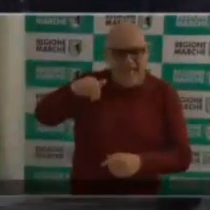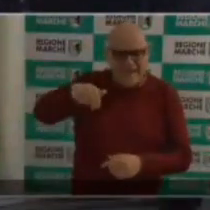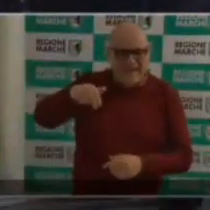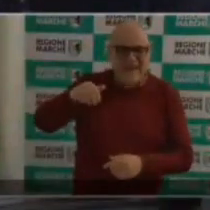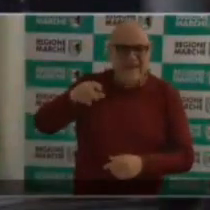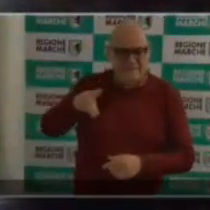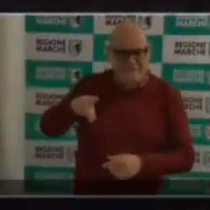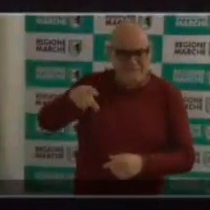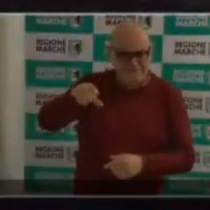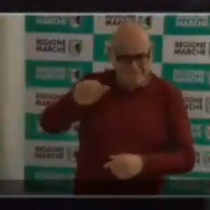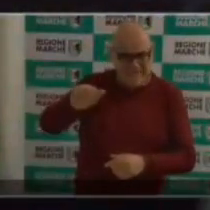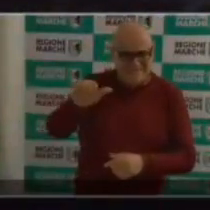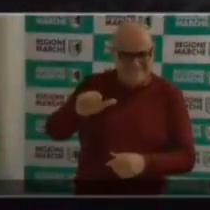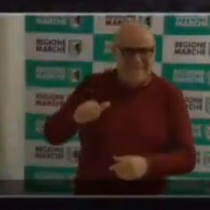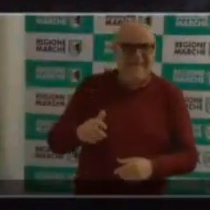è stata